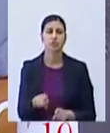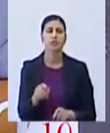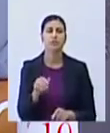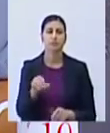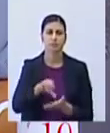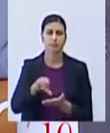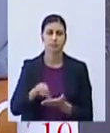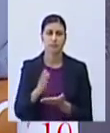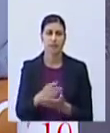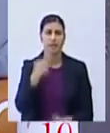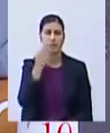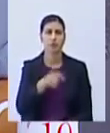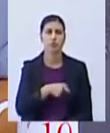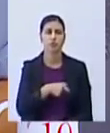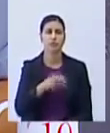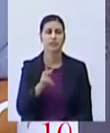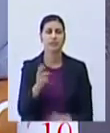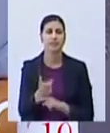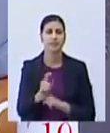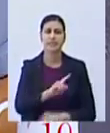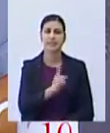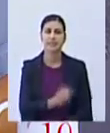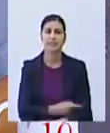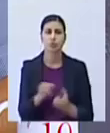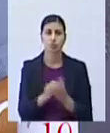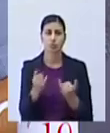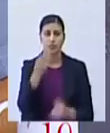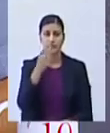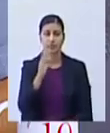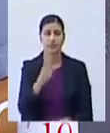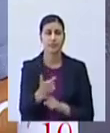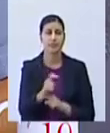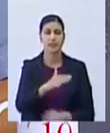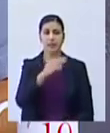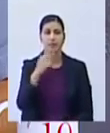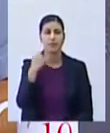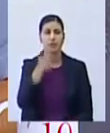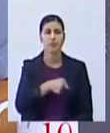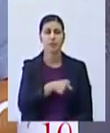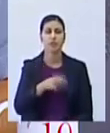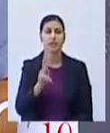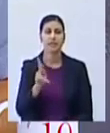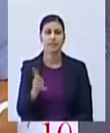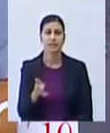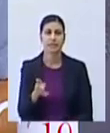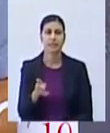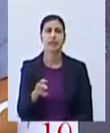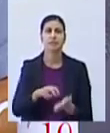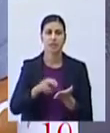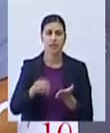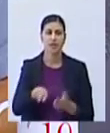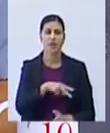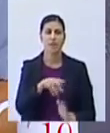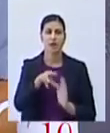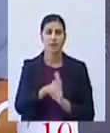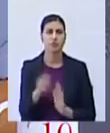წარდგენილი იყოს მაჟორიტარი დეპუტატობის კანდიდატების ძალიან ძლიერი გუნდი, თქვენ ამას ნახავდა, ძალიან ბევრი მაჟორიტარი დეპუტატობის კანდიდატი გავაკიდევა